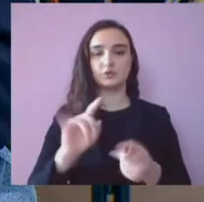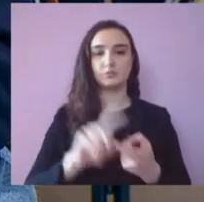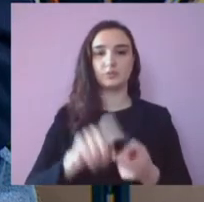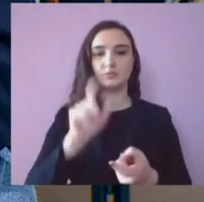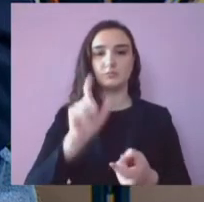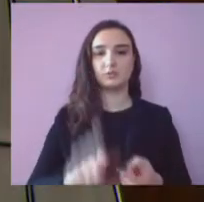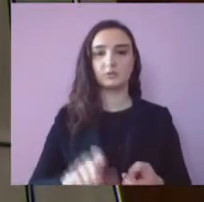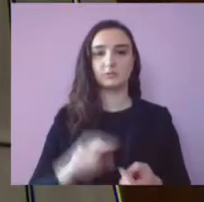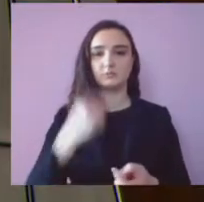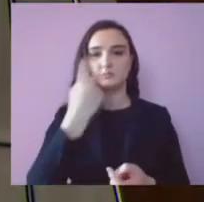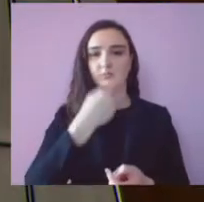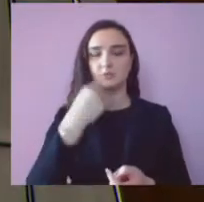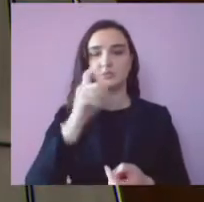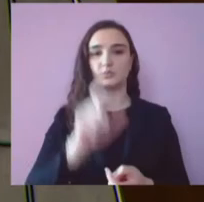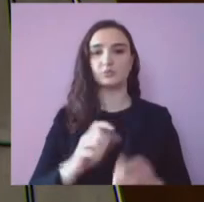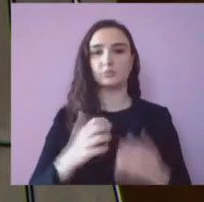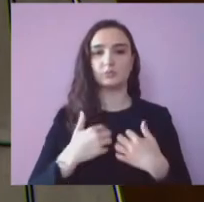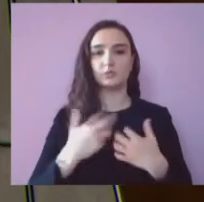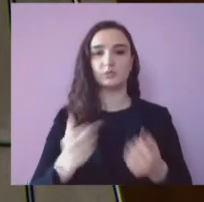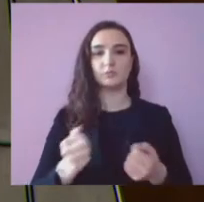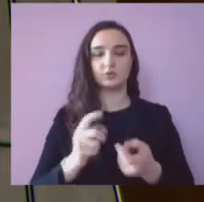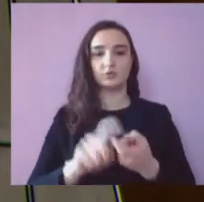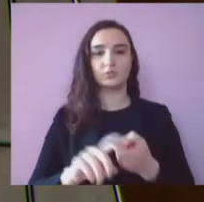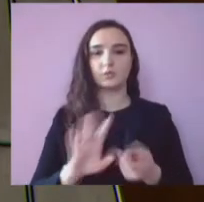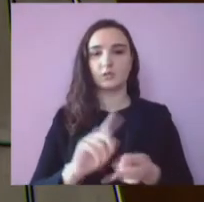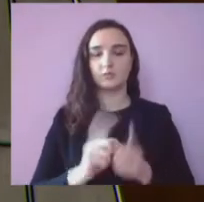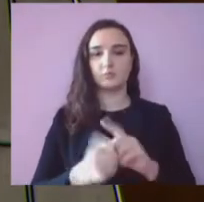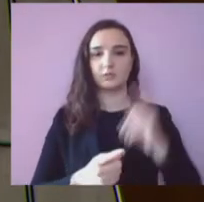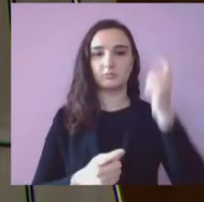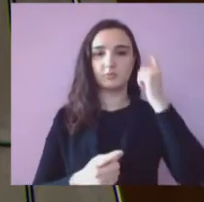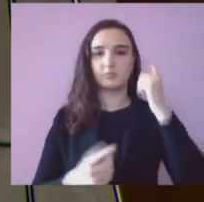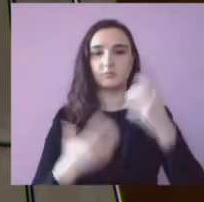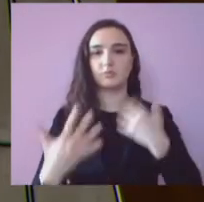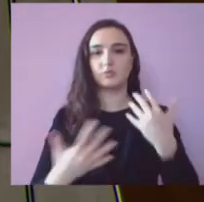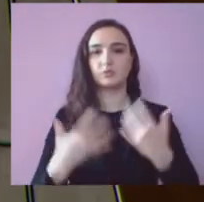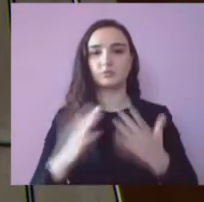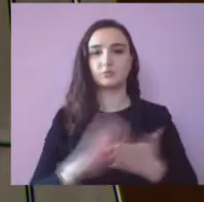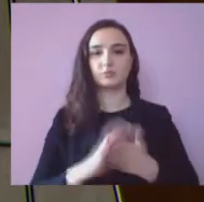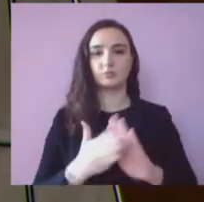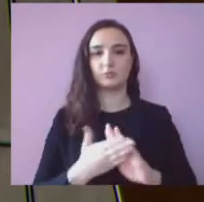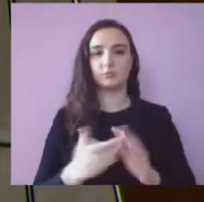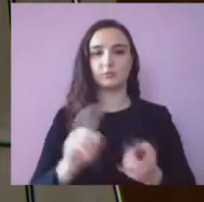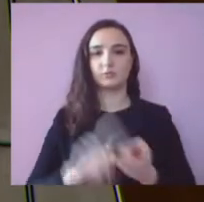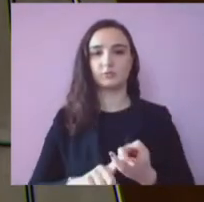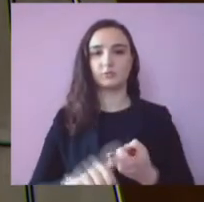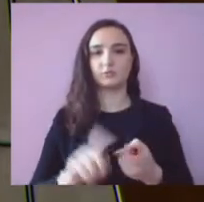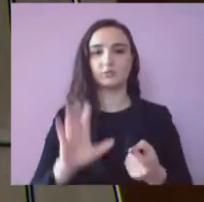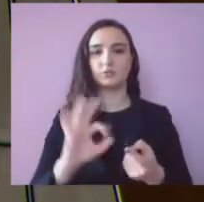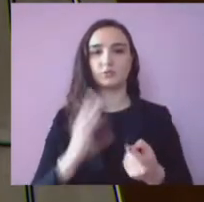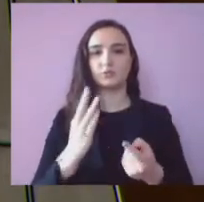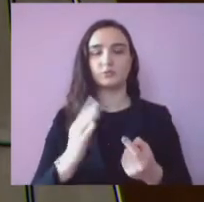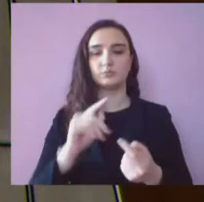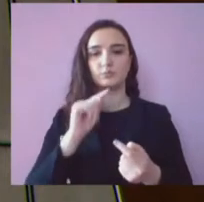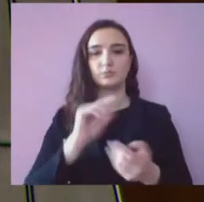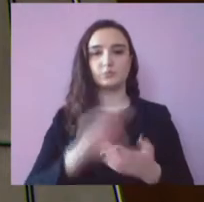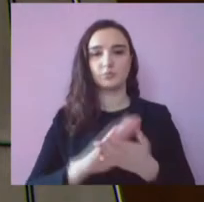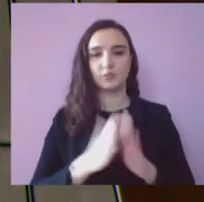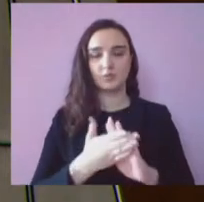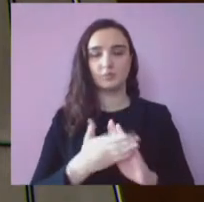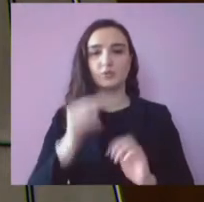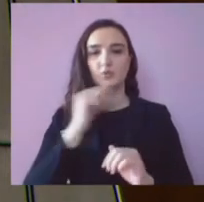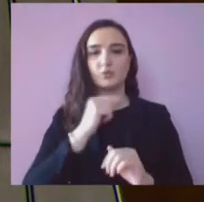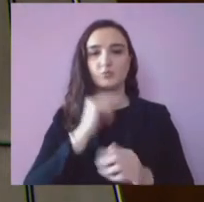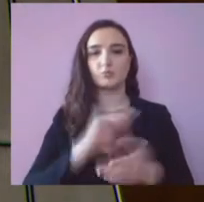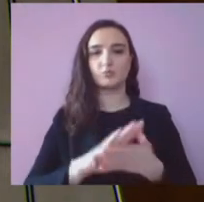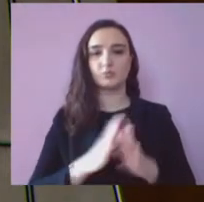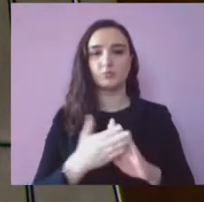ფიზიკურ ჯანმრთელობას, არამედ mentalur, psikoemotsiur mdgomareobas, sotsialur mdgomareobas, ekonomikur mdgomareobas. Indeni tsakhnagi